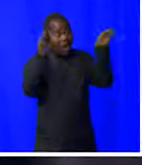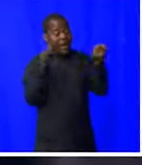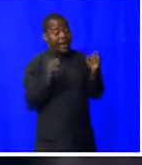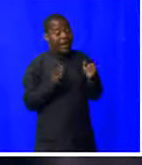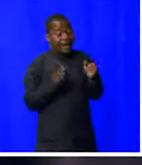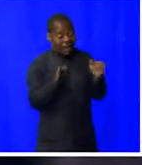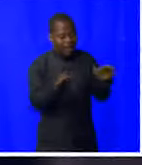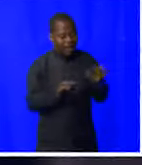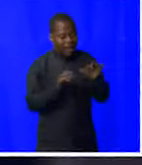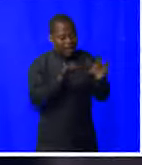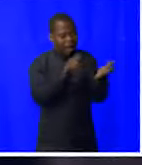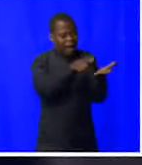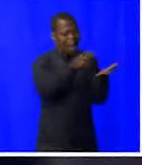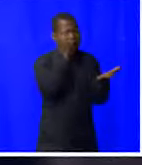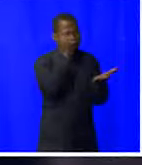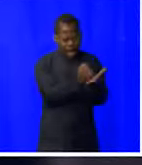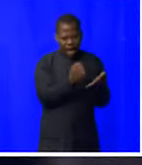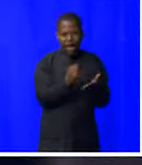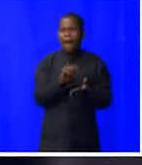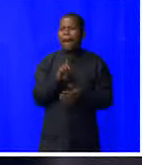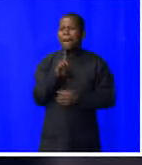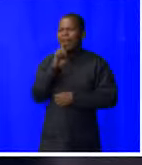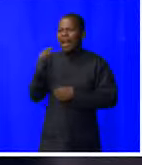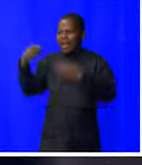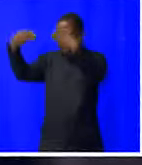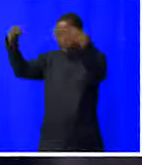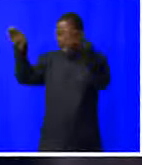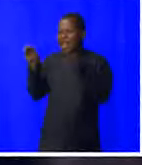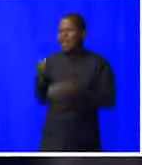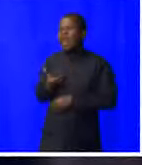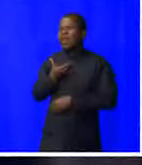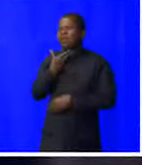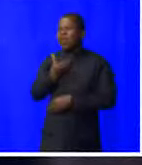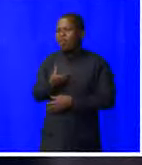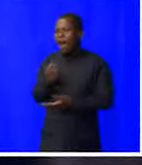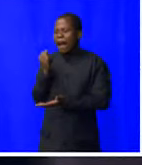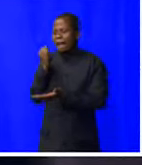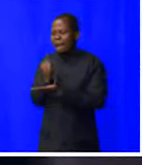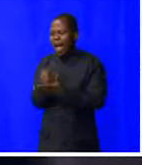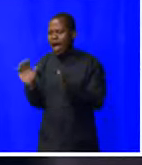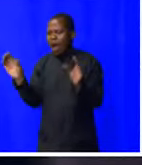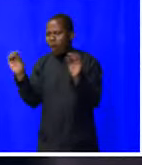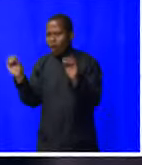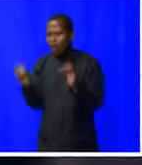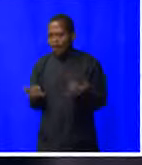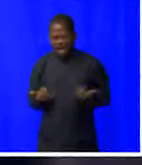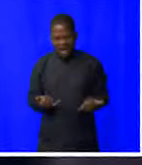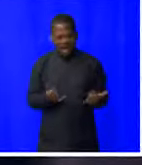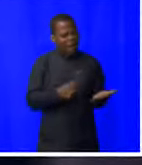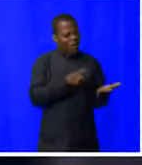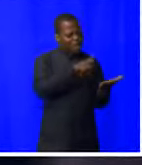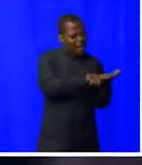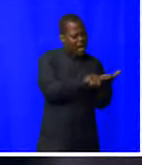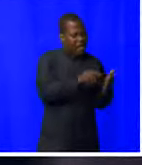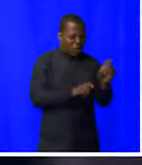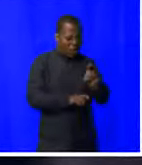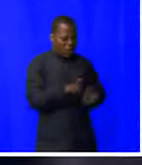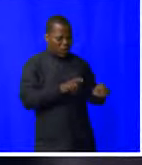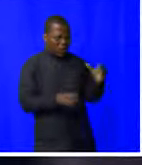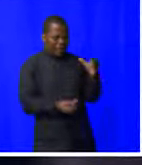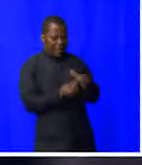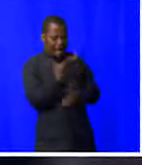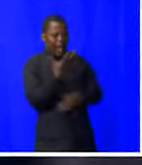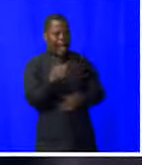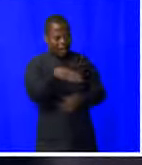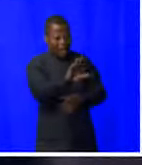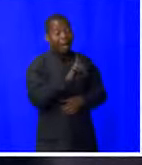lembi sokufuna uqalele phasi futhi lo mthetho ngawubekisela nje umthetho meaning kakhulu lenjalo imthetho lela ufuna ukuthi icalele phasi kepha ke